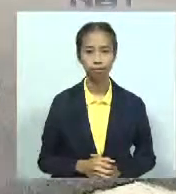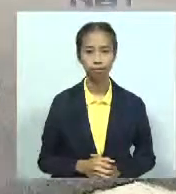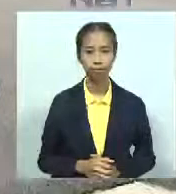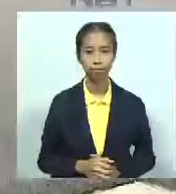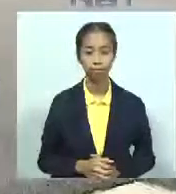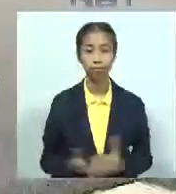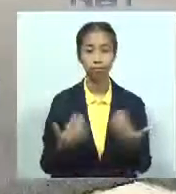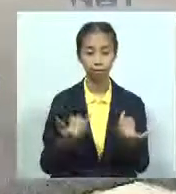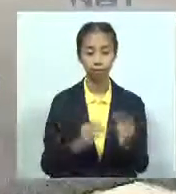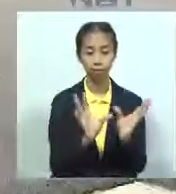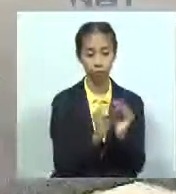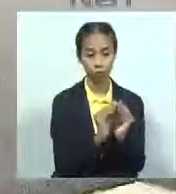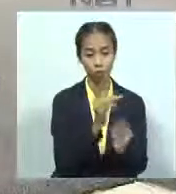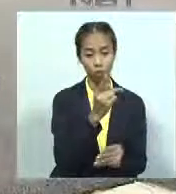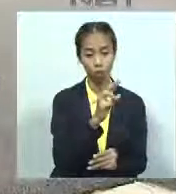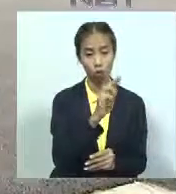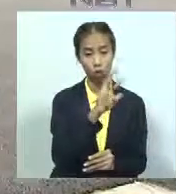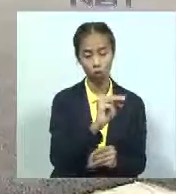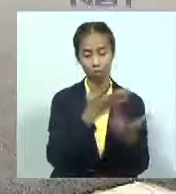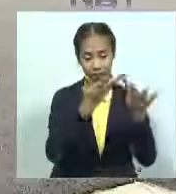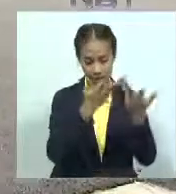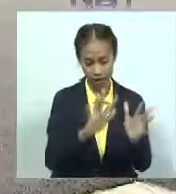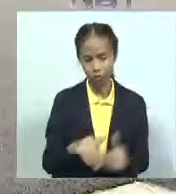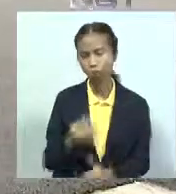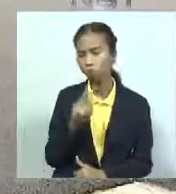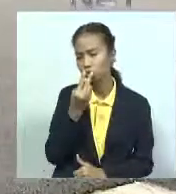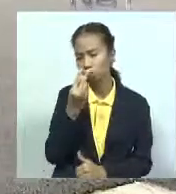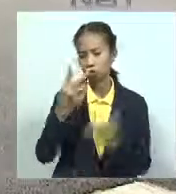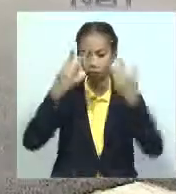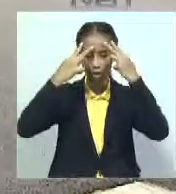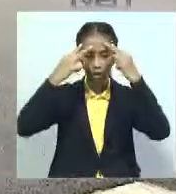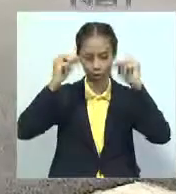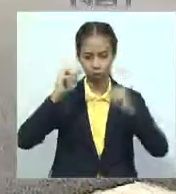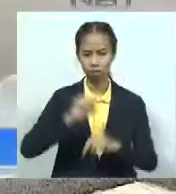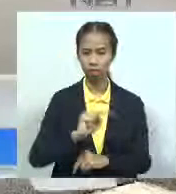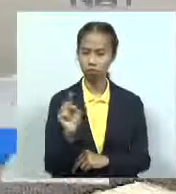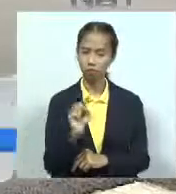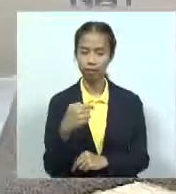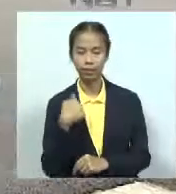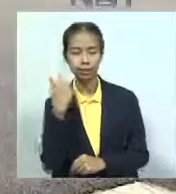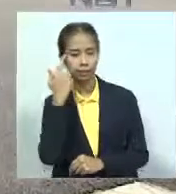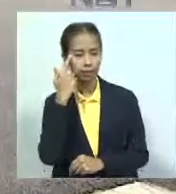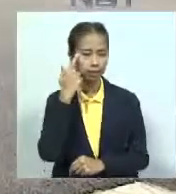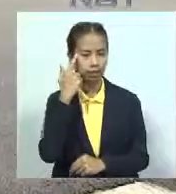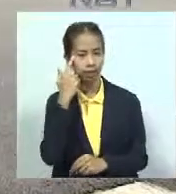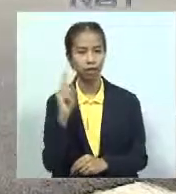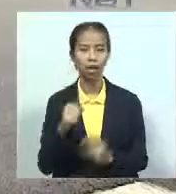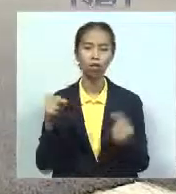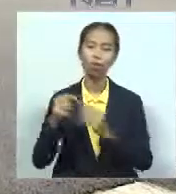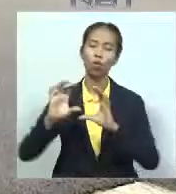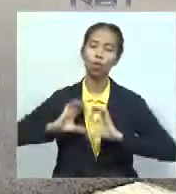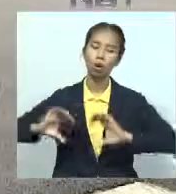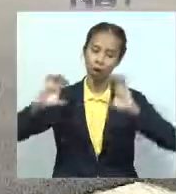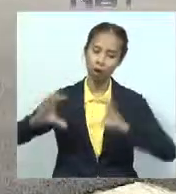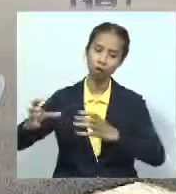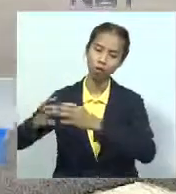และหลังจากการประชุมคณะรัฐมนตรีเสร็จสิ้นนะคะต้องจับตามองถึงท่าทีนายกรัฐมนตรีนะคะว่าจะมีท่าทีอย่างไรในเรื่องของการจัดตั้งรัฐบาล